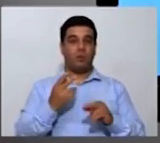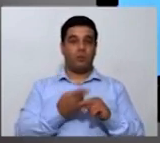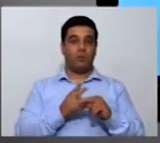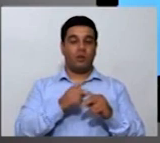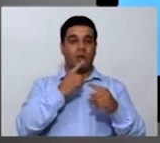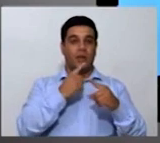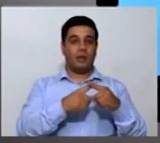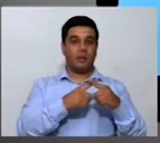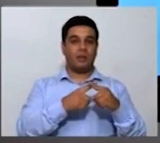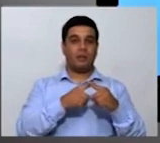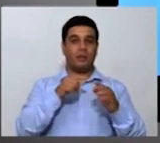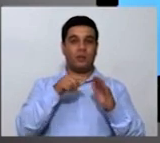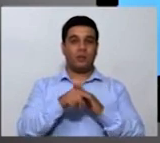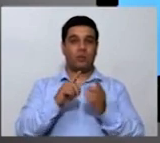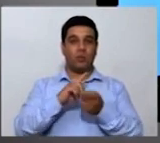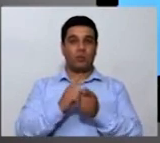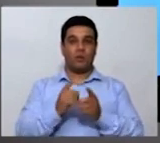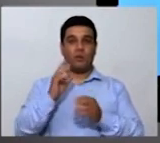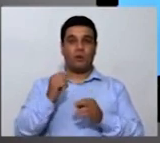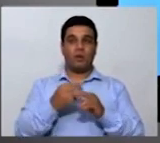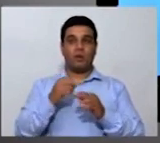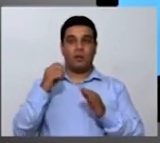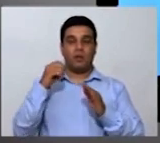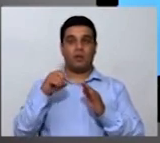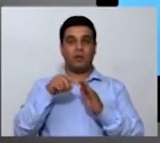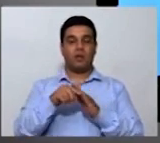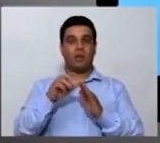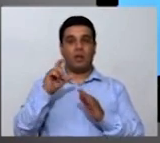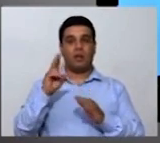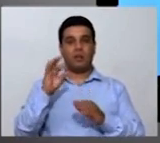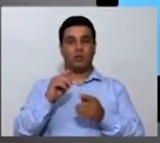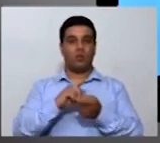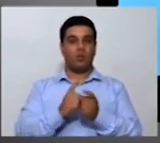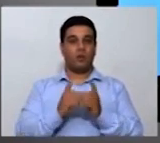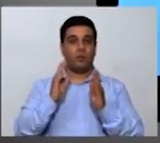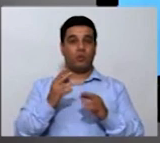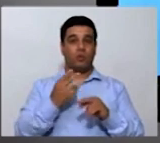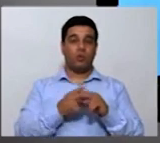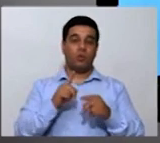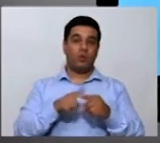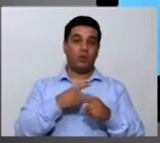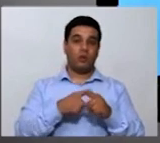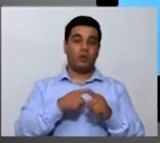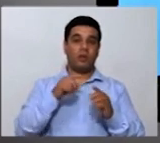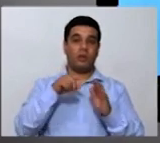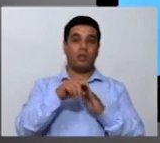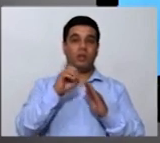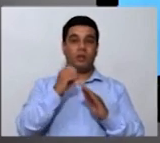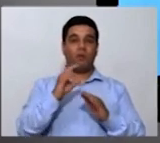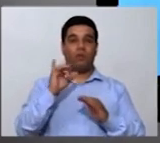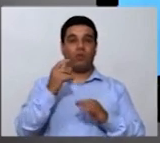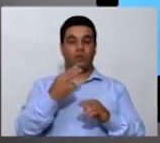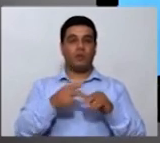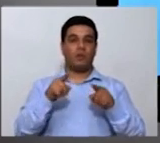x erkin o'zgaruvchi va y erksiz o'zgaruvchi bo'ladi. Yoki y-ni biz funksiya deb